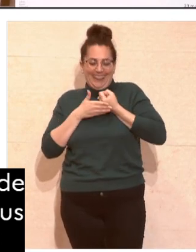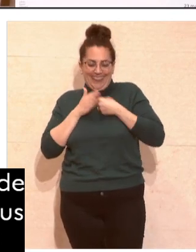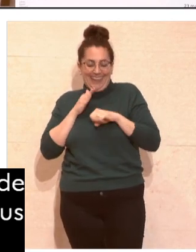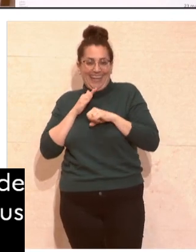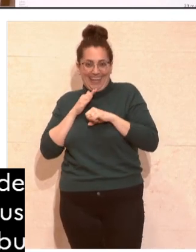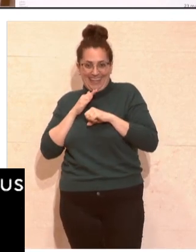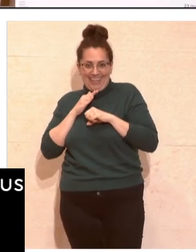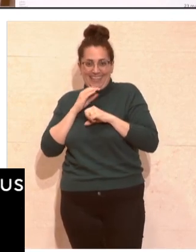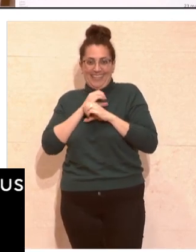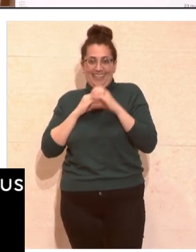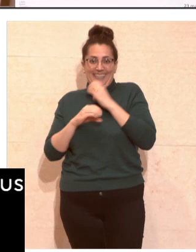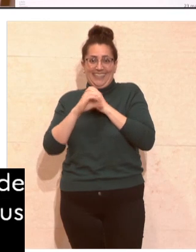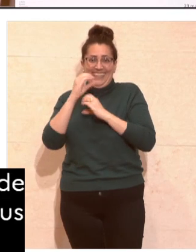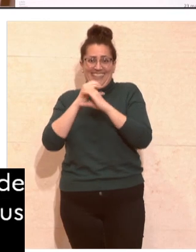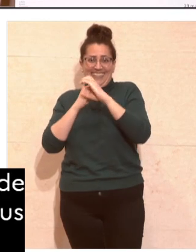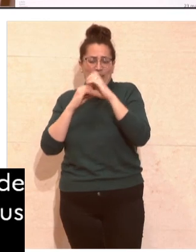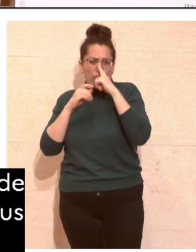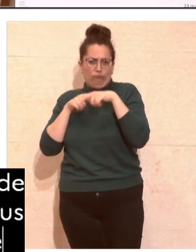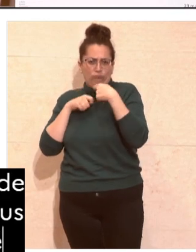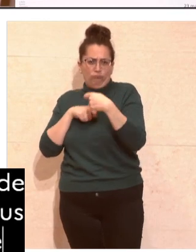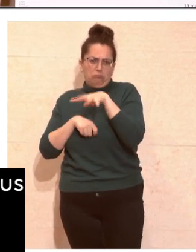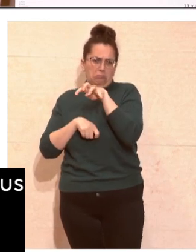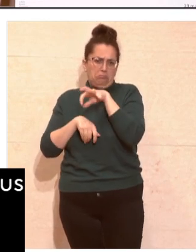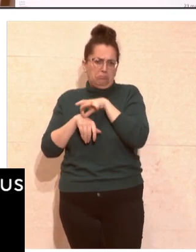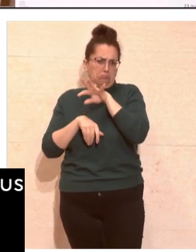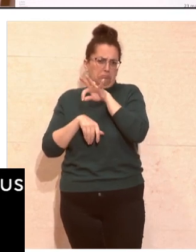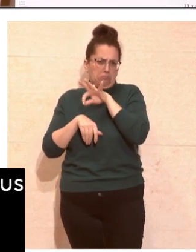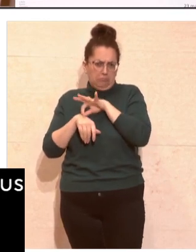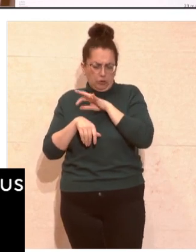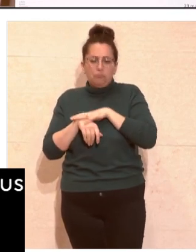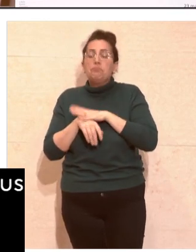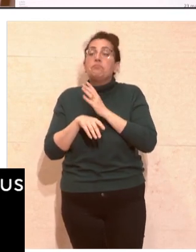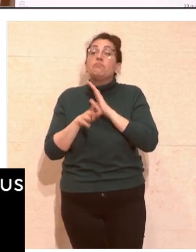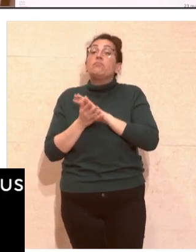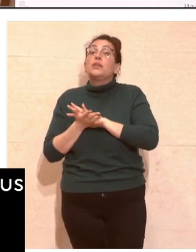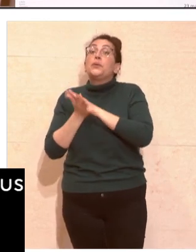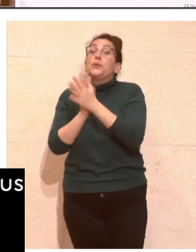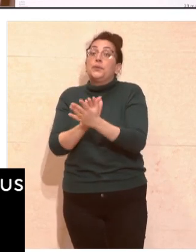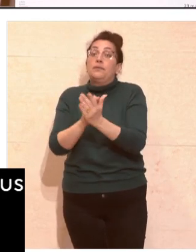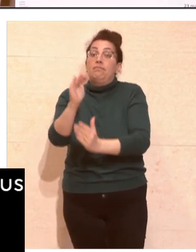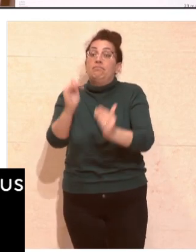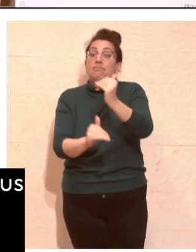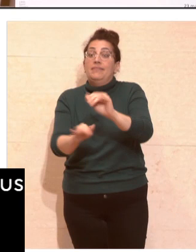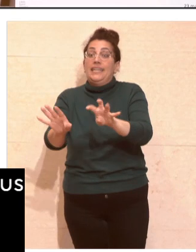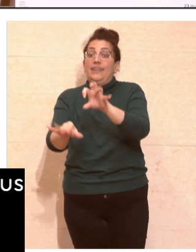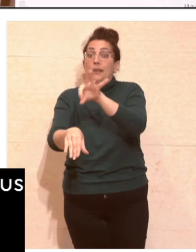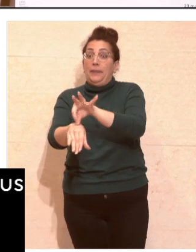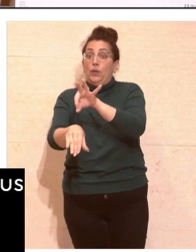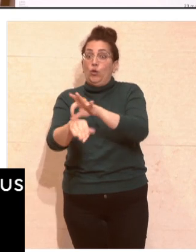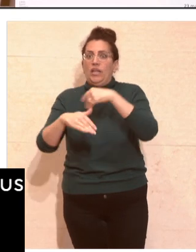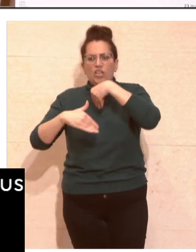près 40 à 50 minutes. Nous, en tant qu'adultes, il est de 90 minutes. La composition n'est pas la même. Encore une